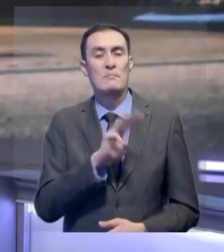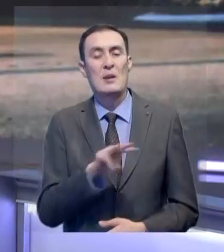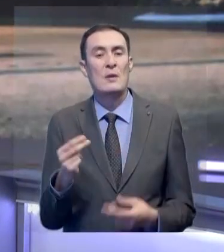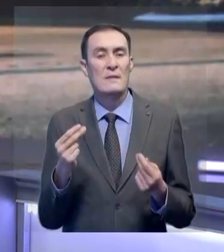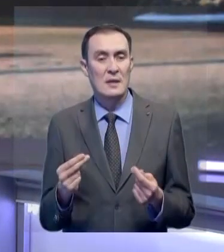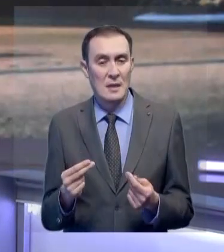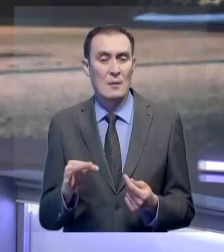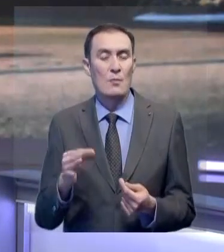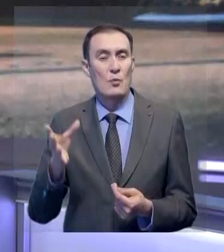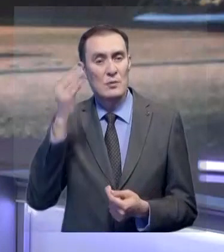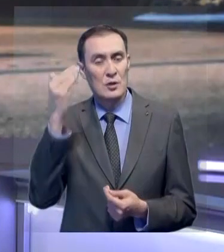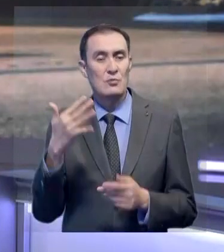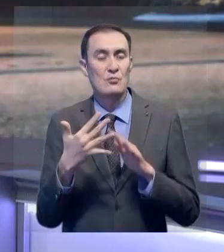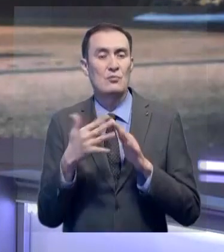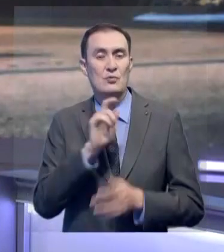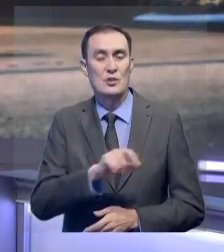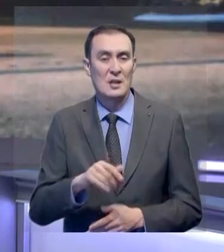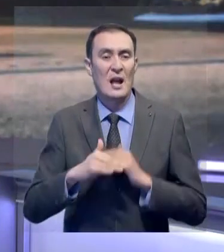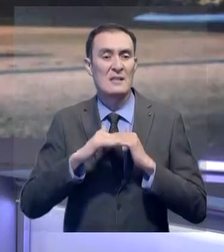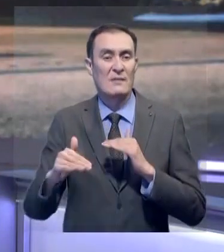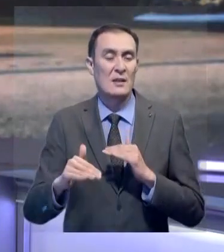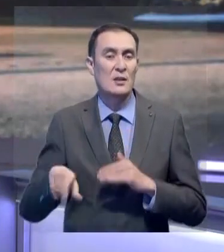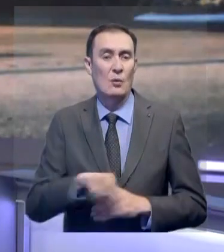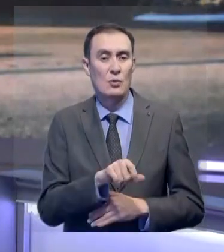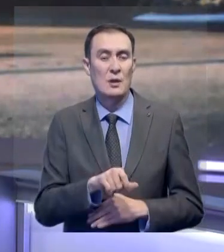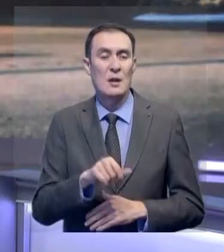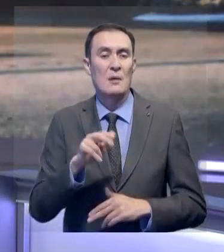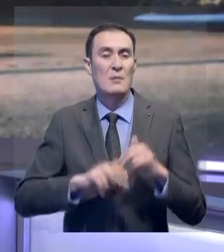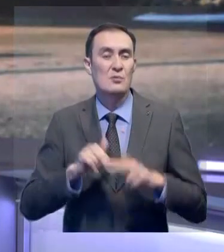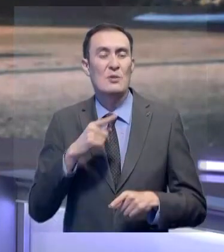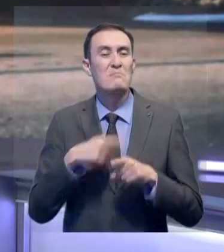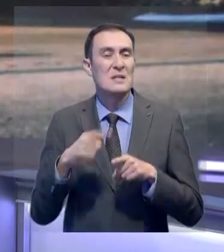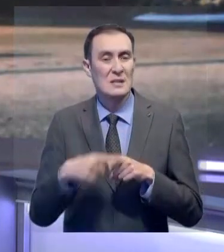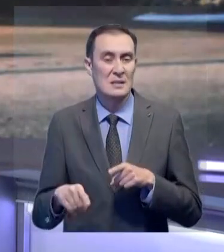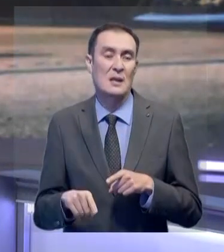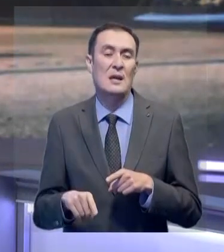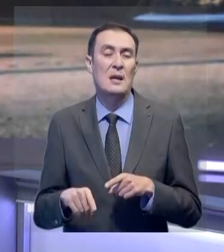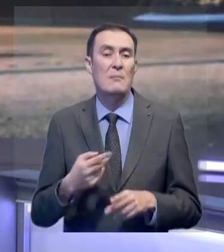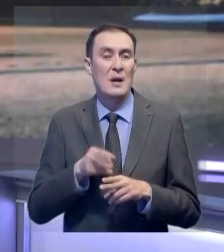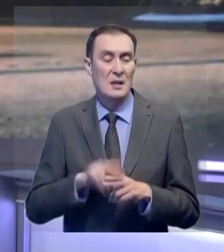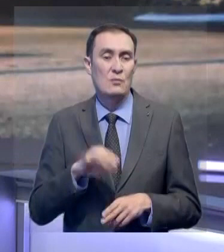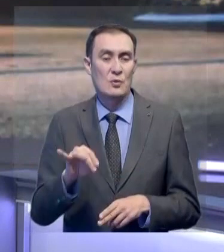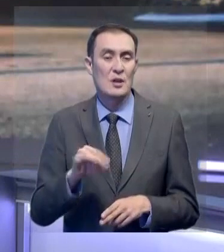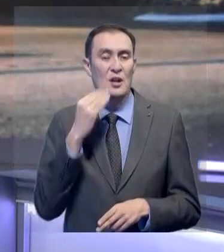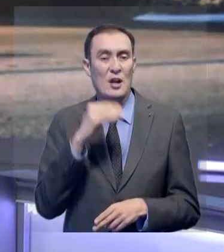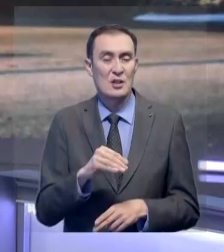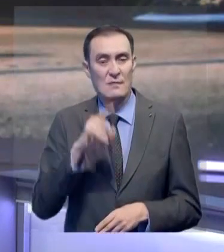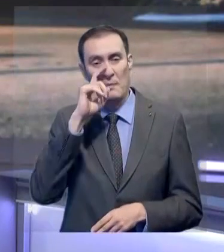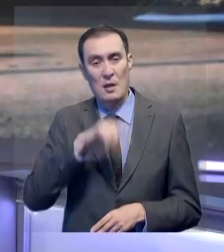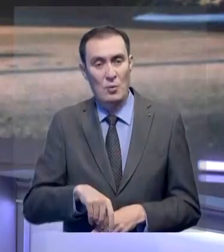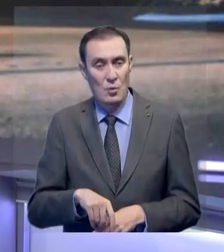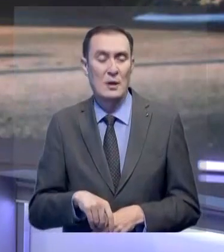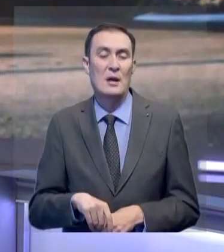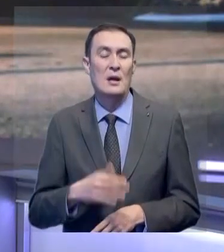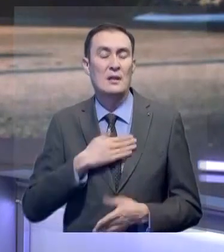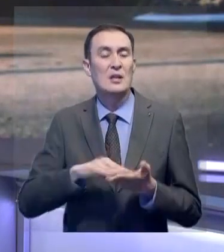400 миллионов тенге. По мнению сельчан, асфальт на дороге укладывали на скорую руку, потому качество, ну,